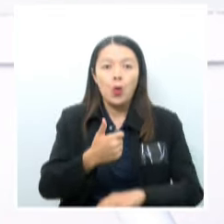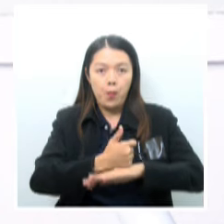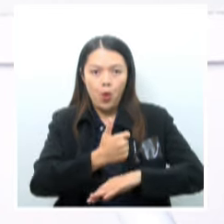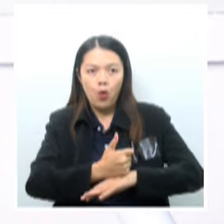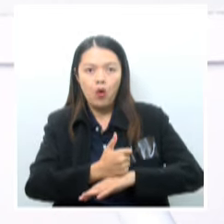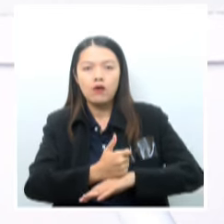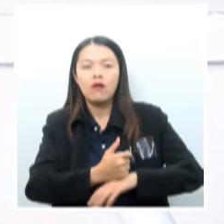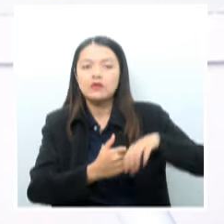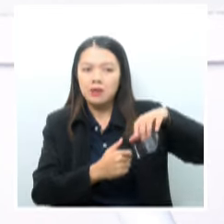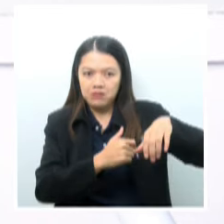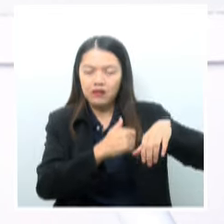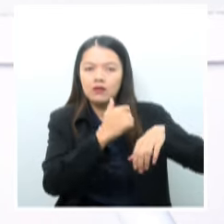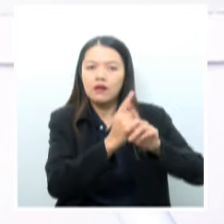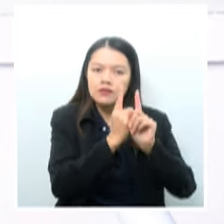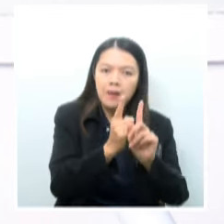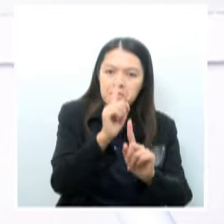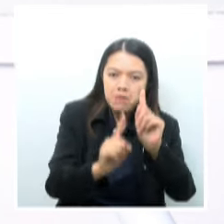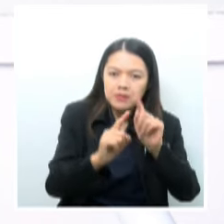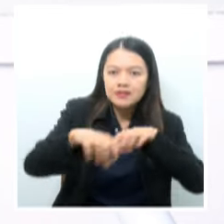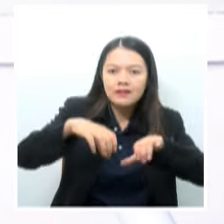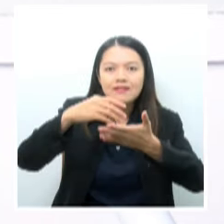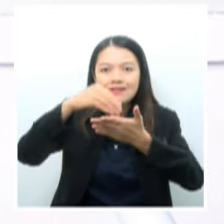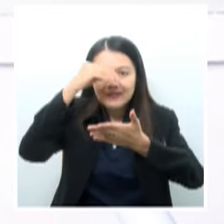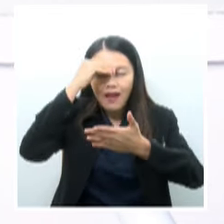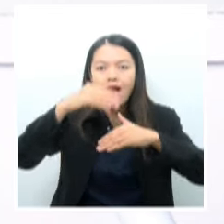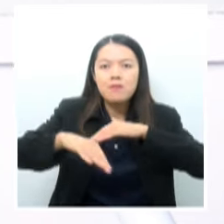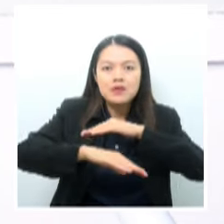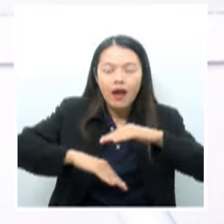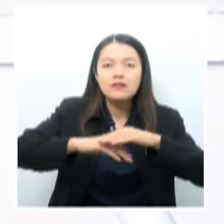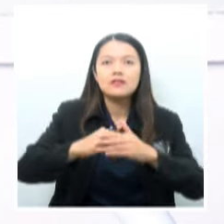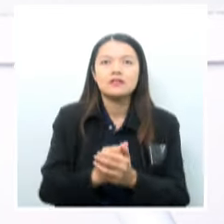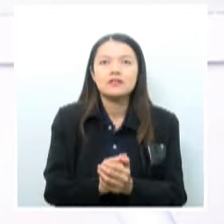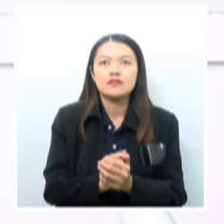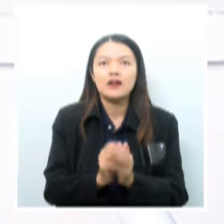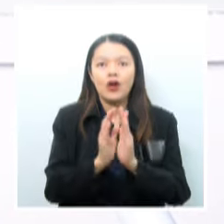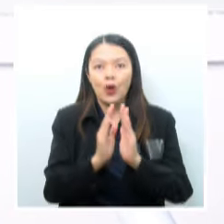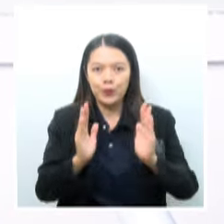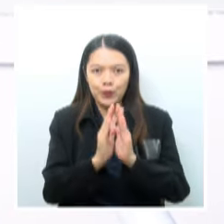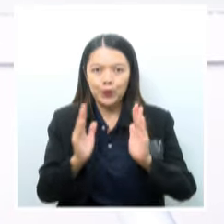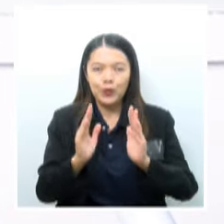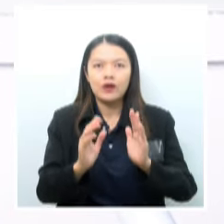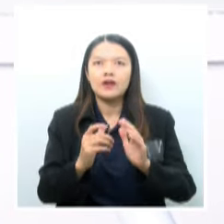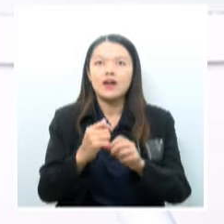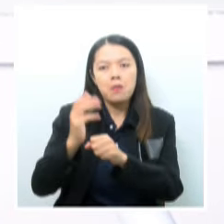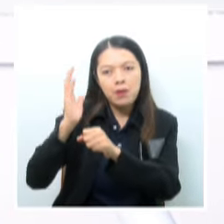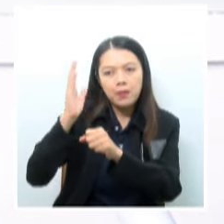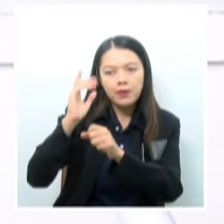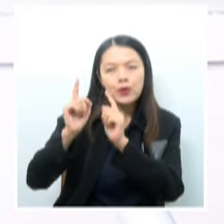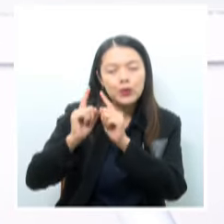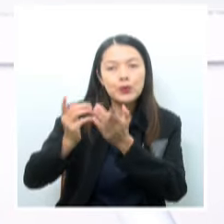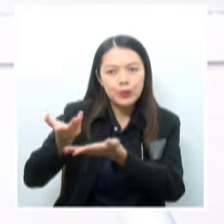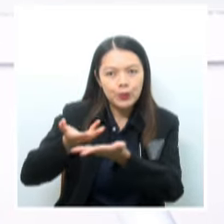านผอ.สำนักติดตามและประเมินผลการจัดการศึกษาขั้นพื้นฐานขอบคุณพี่เกื้อณภัทรอินทรุณด้วยค่ะผู้ดำเนินรายการในช่วงของชวนคิดชว